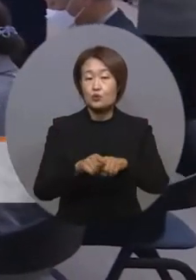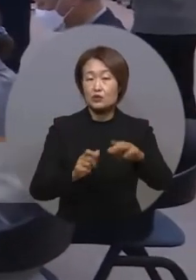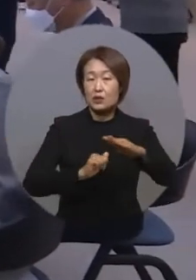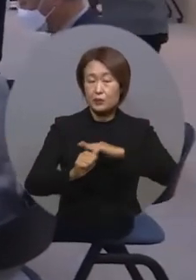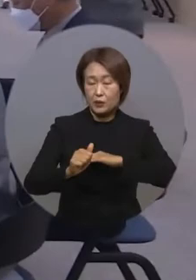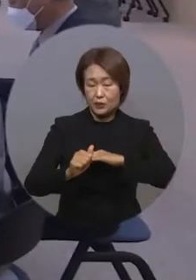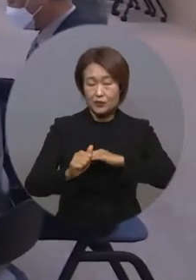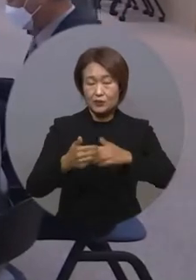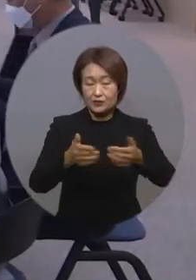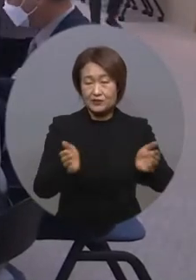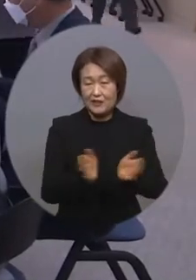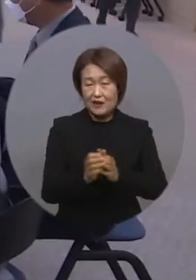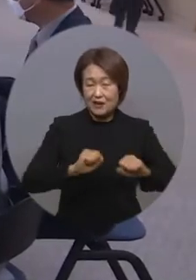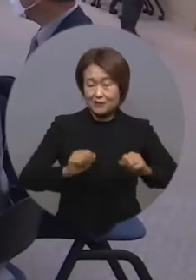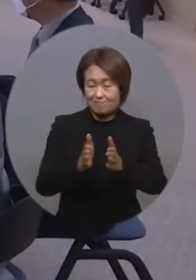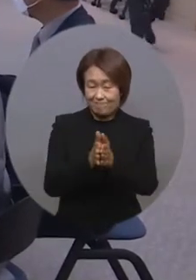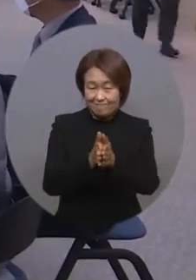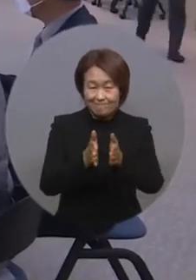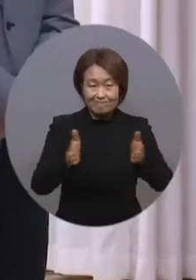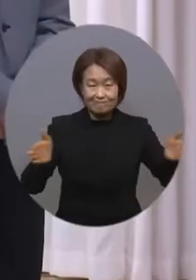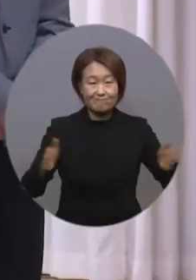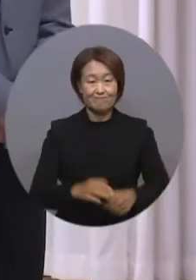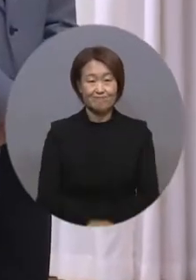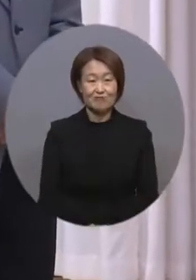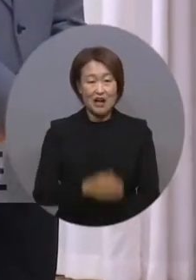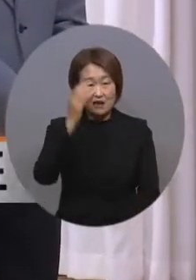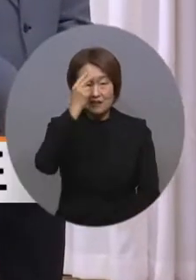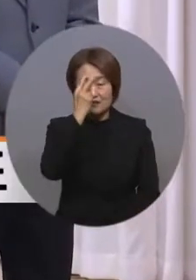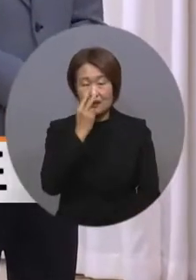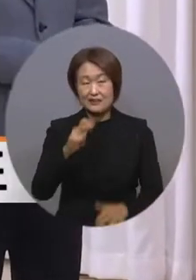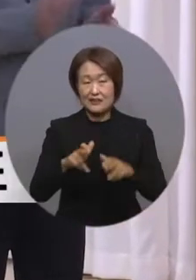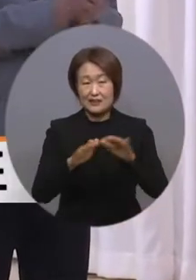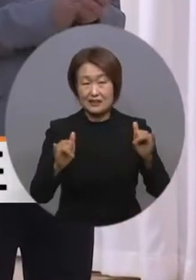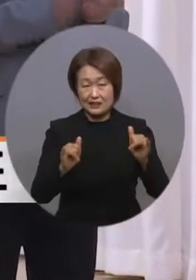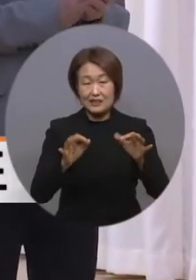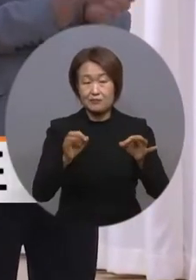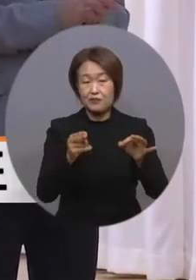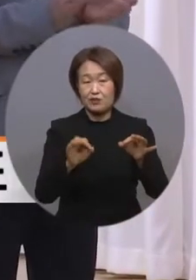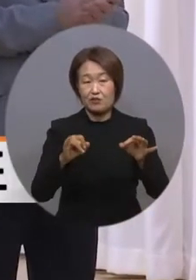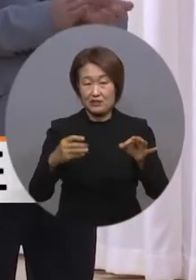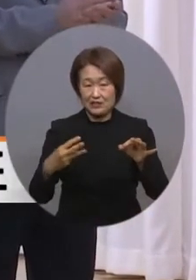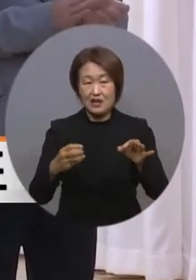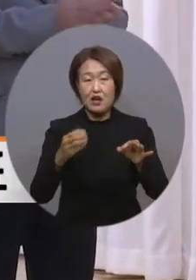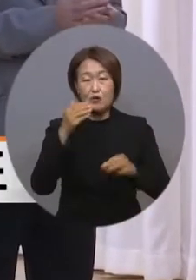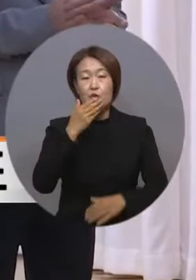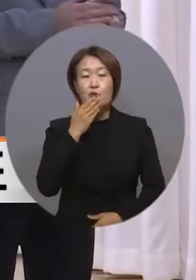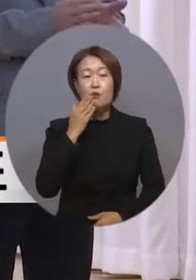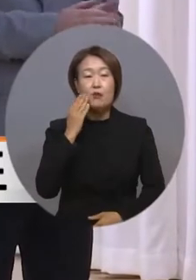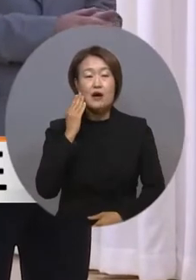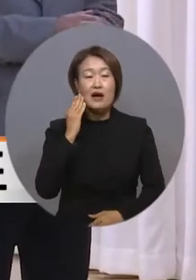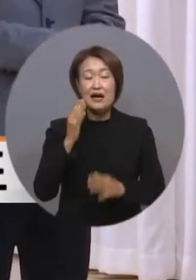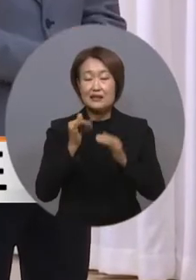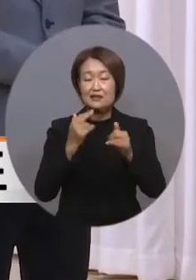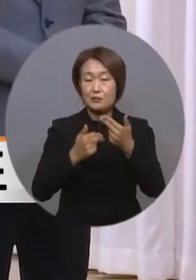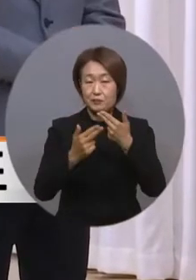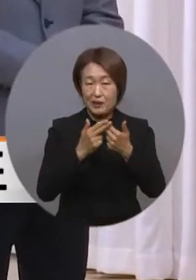알렸습니다. 공동대표로는 한국시각장애인연합회 김영일 회장, 한국농아인협회 변승일